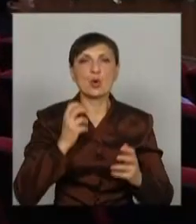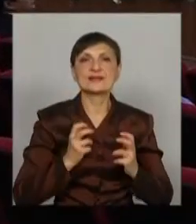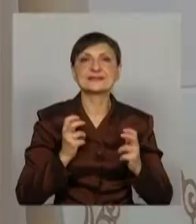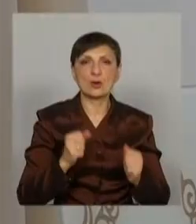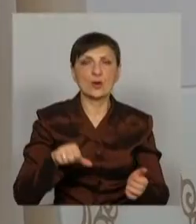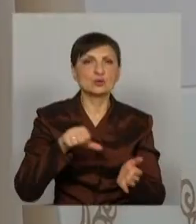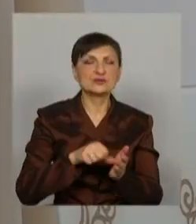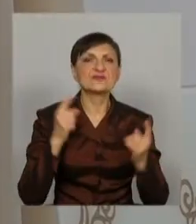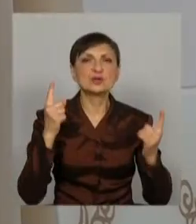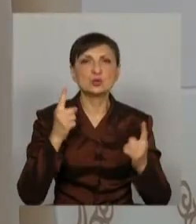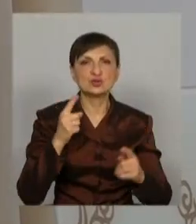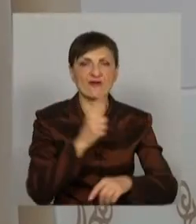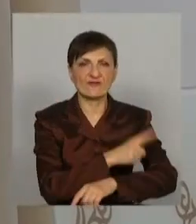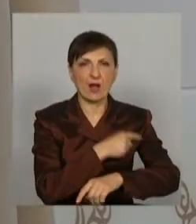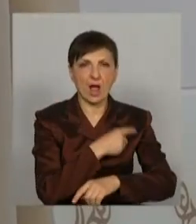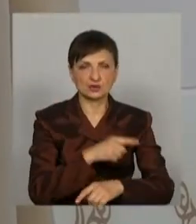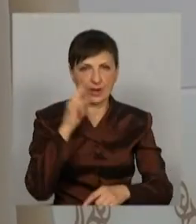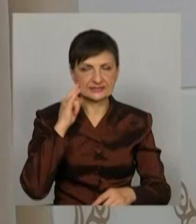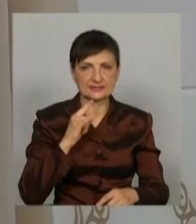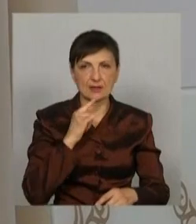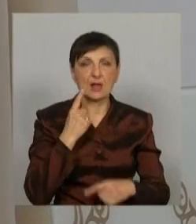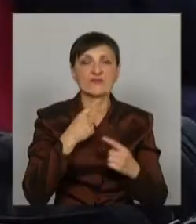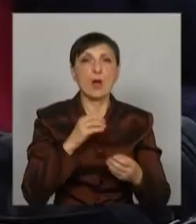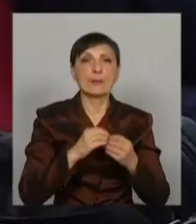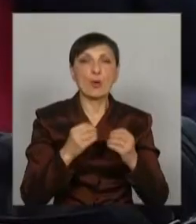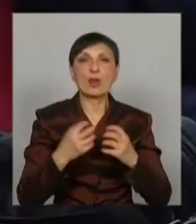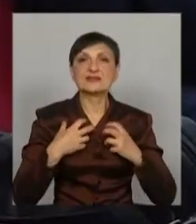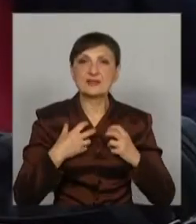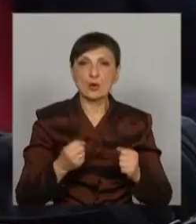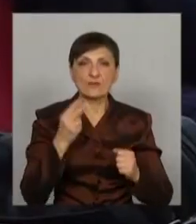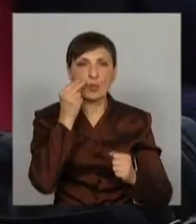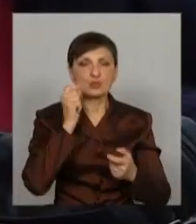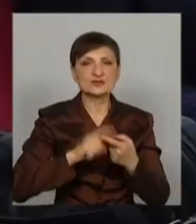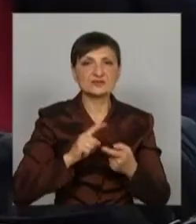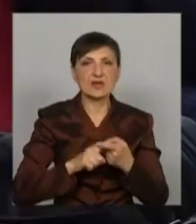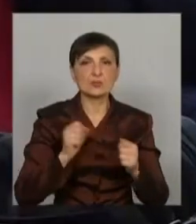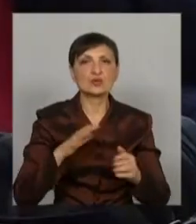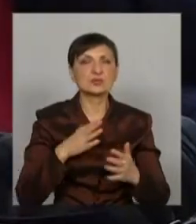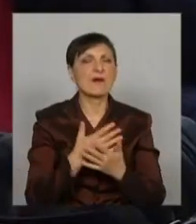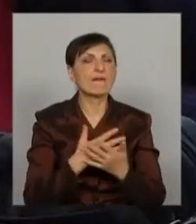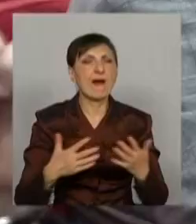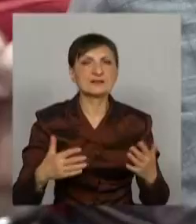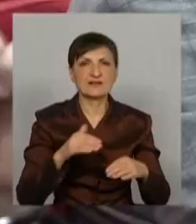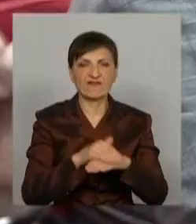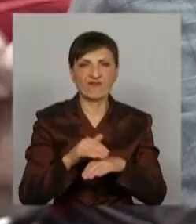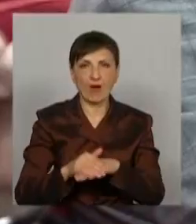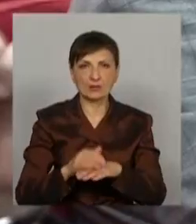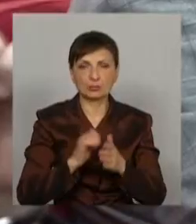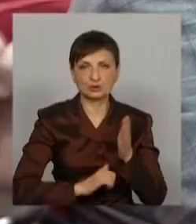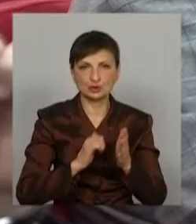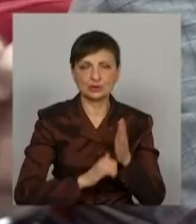специалистов страны по словам экспертов проблемы со здоровьем по мужской части может вызывать целый ряд факторов в их числе